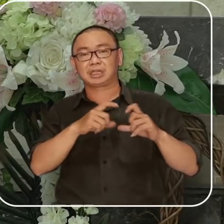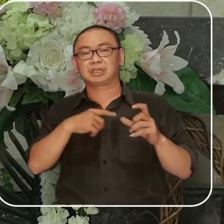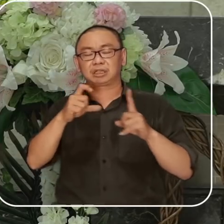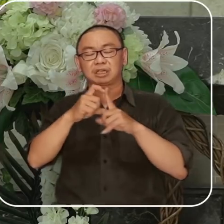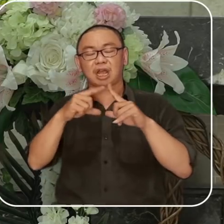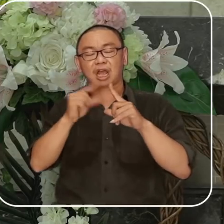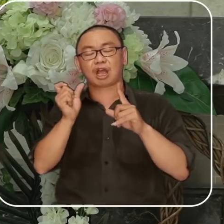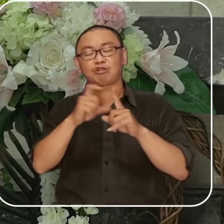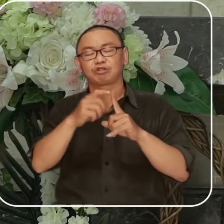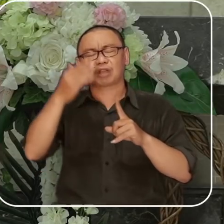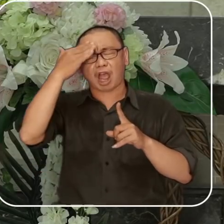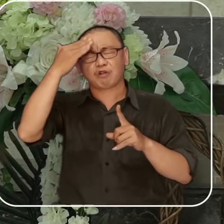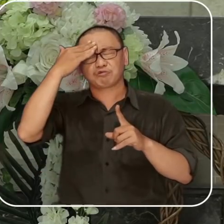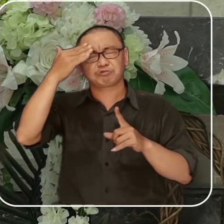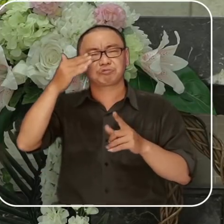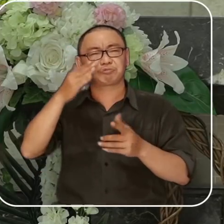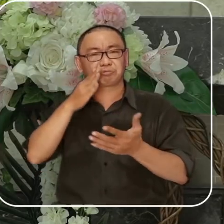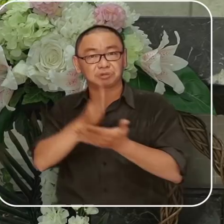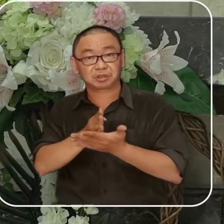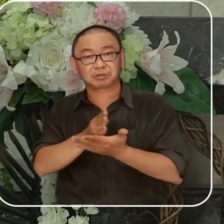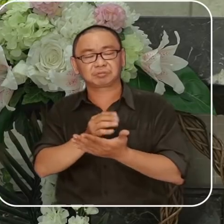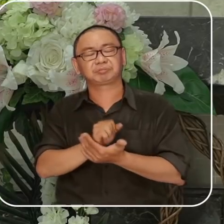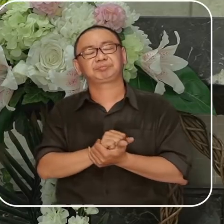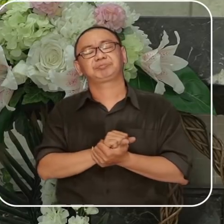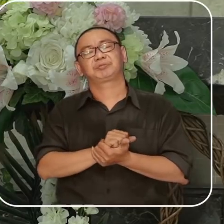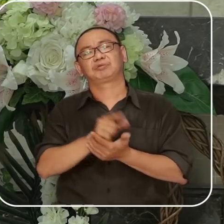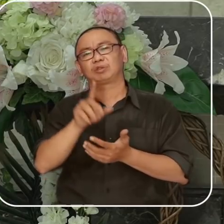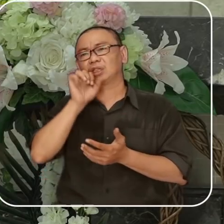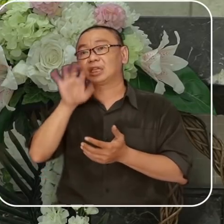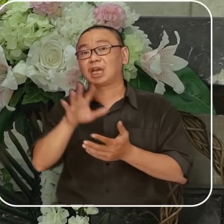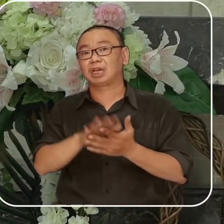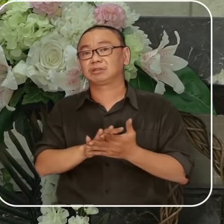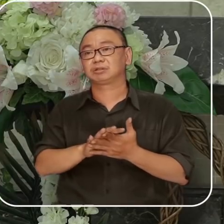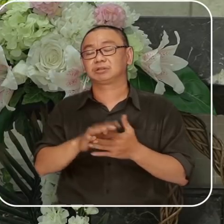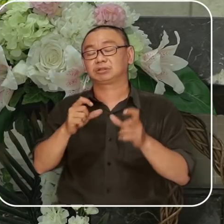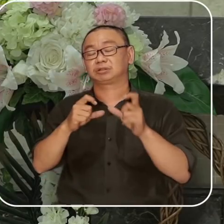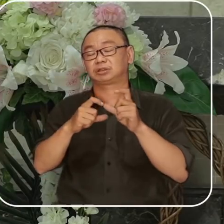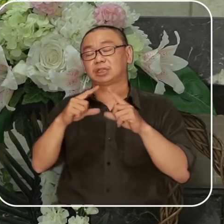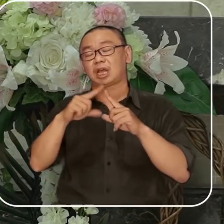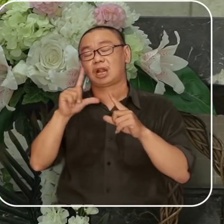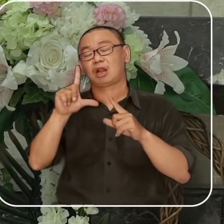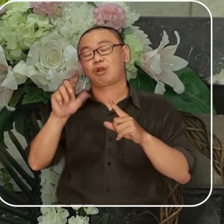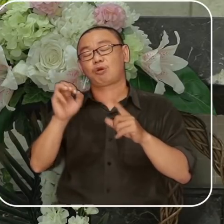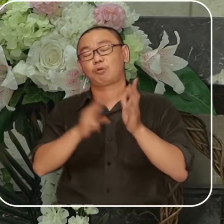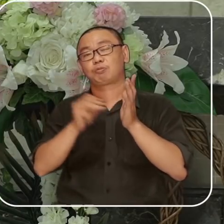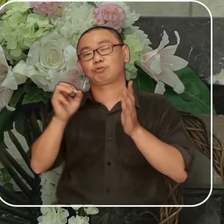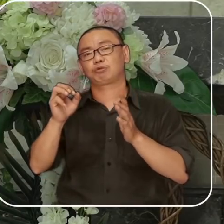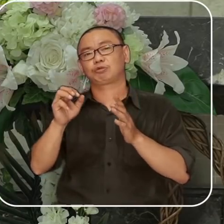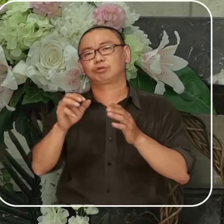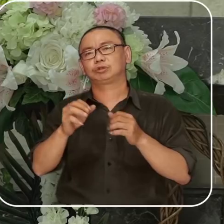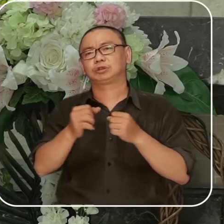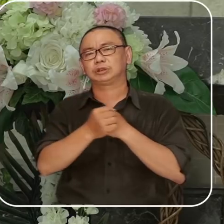persis. Dan itu yang dikatakan pada Salomo. Jaga